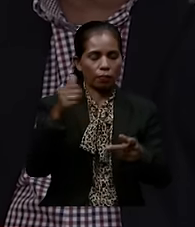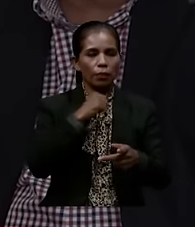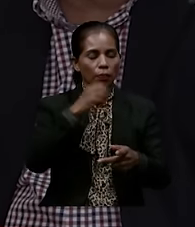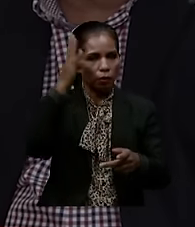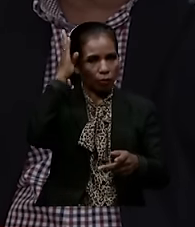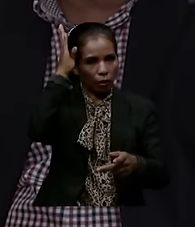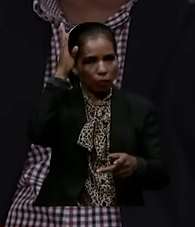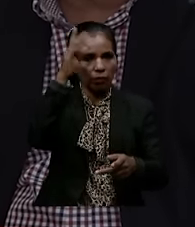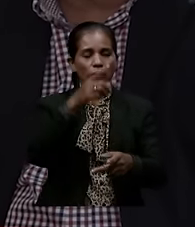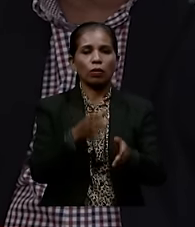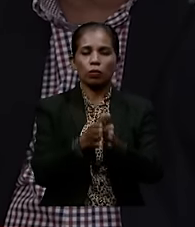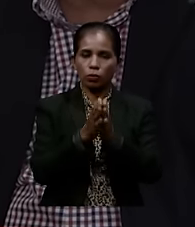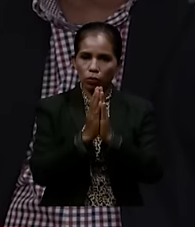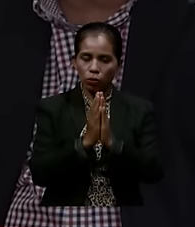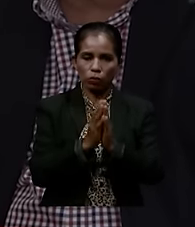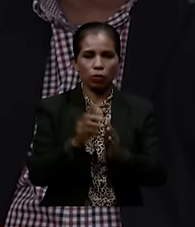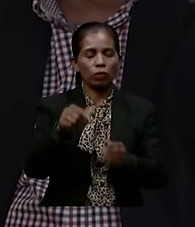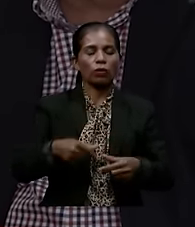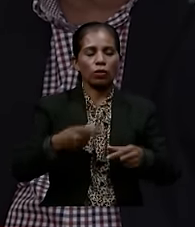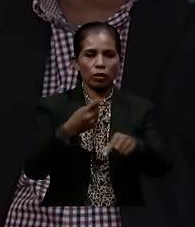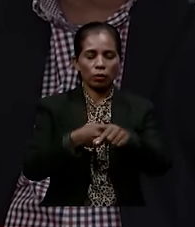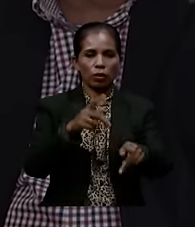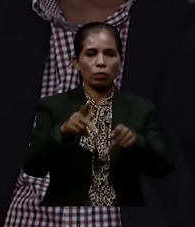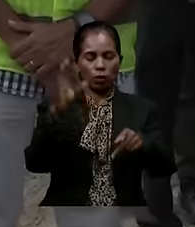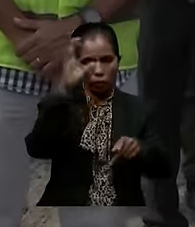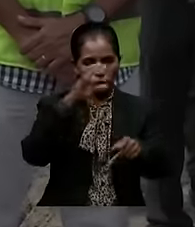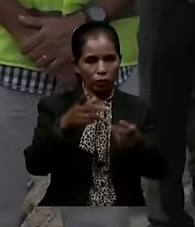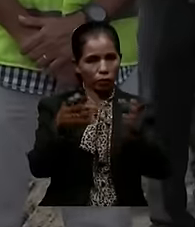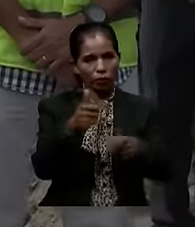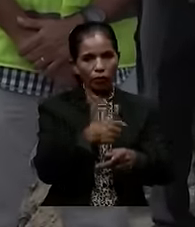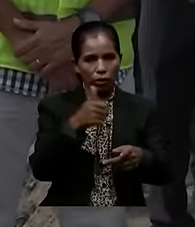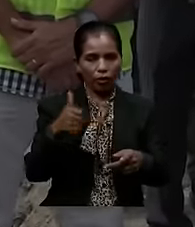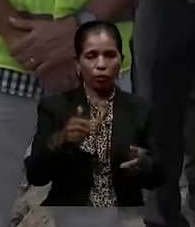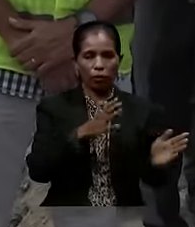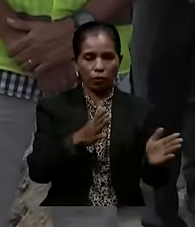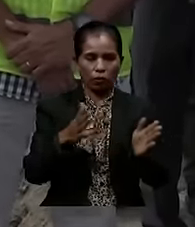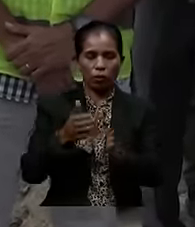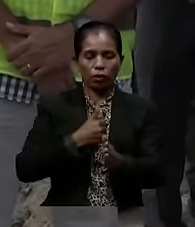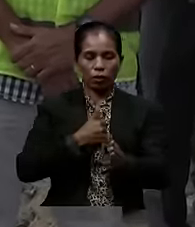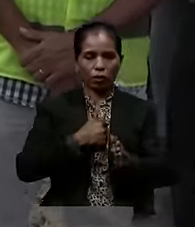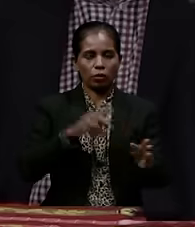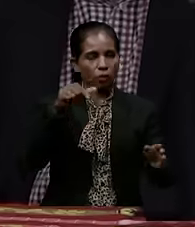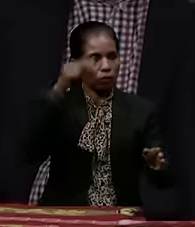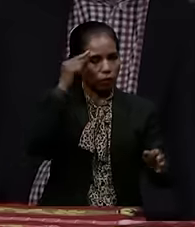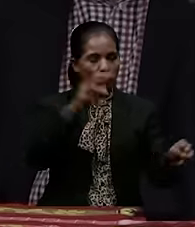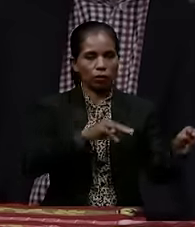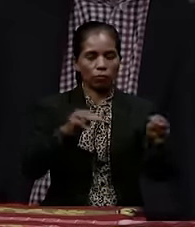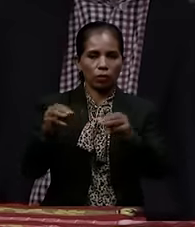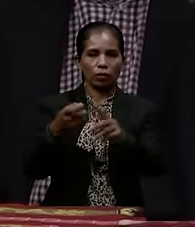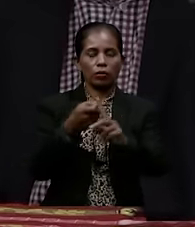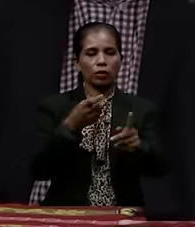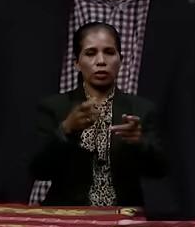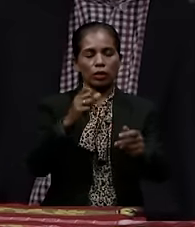husu governo atau fo tempo ba komunidade sira ho di buka fatin seluk nune bele preparaan antes governo asai husi tastolu.